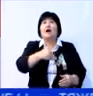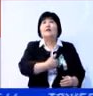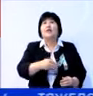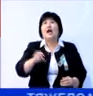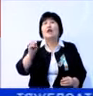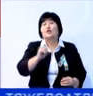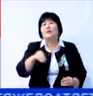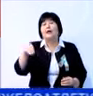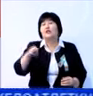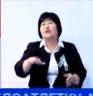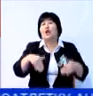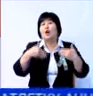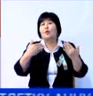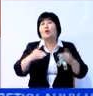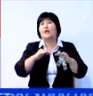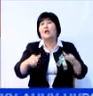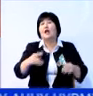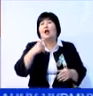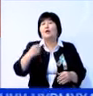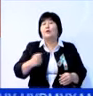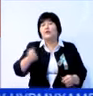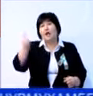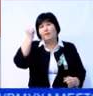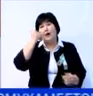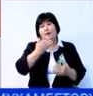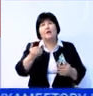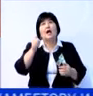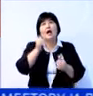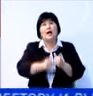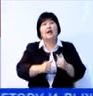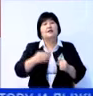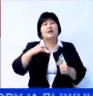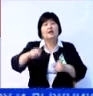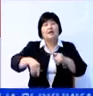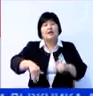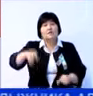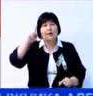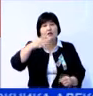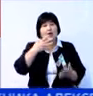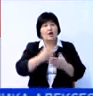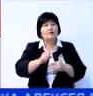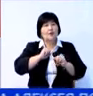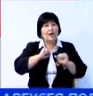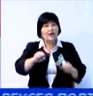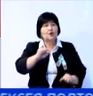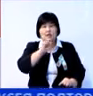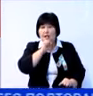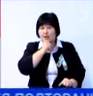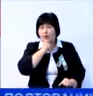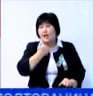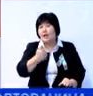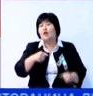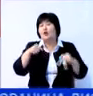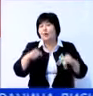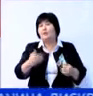Ешмурата Тиешпаева передает потомкам фронтовика память о нем. Каждый правнук с малых лет знает о своем героическом дедушке и по